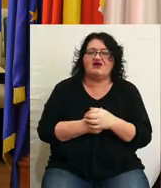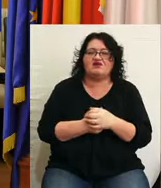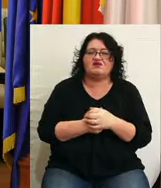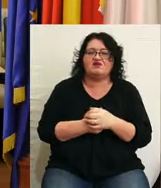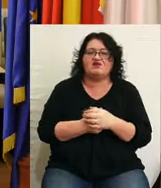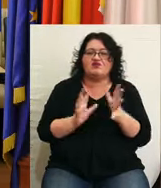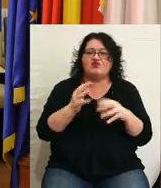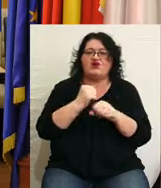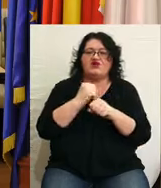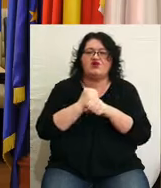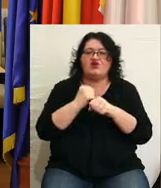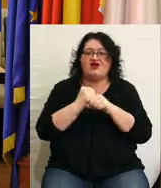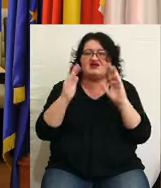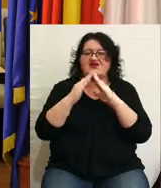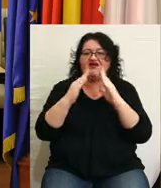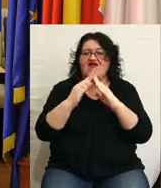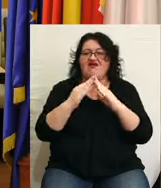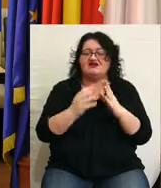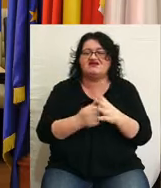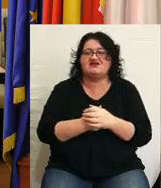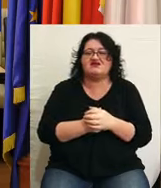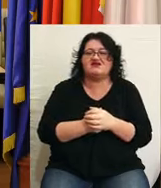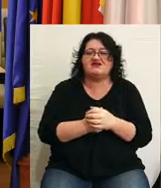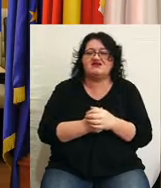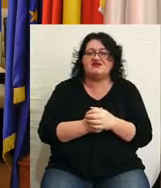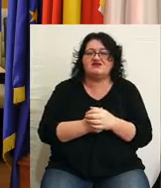poate lucrează de acasă.